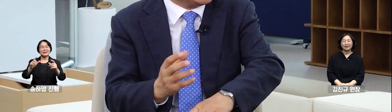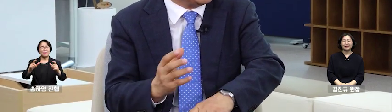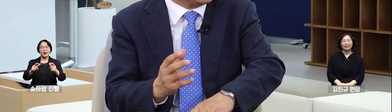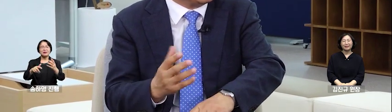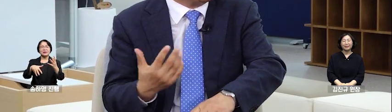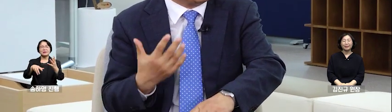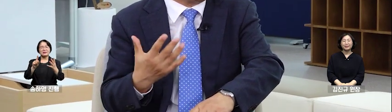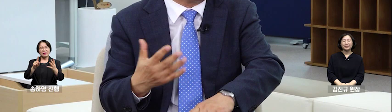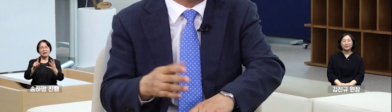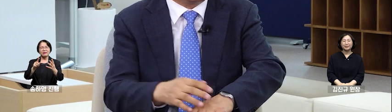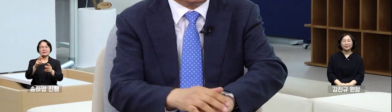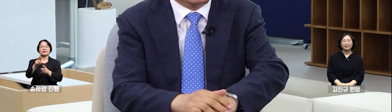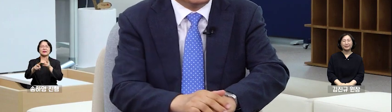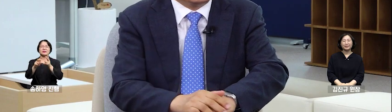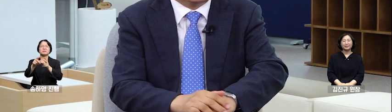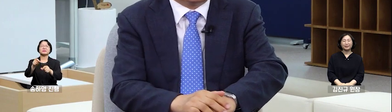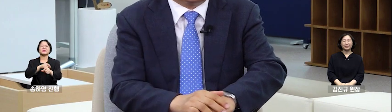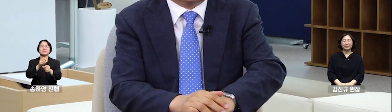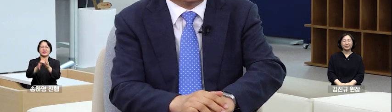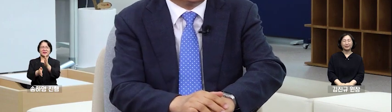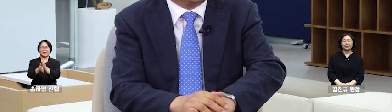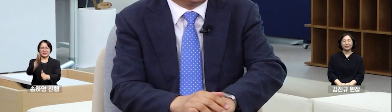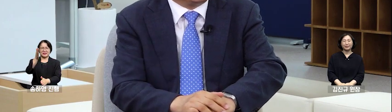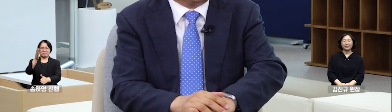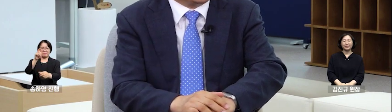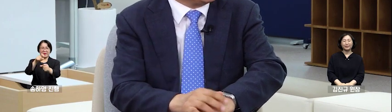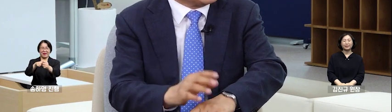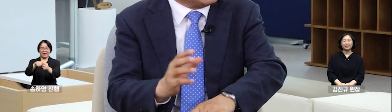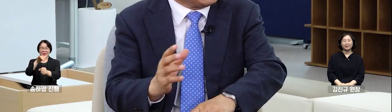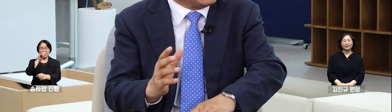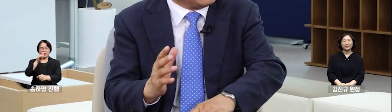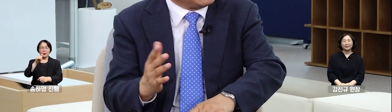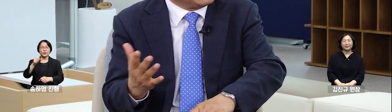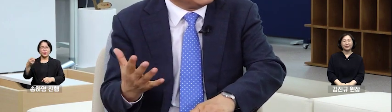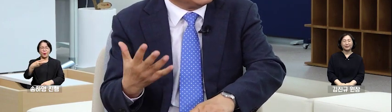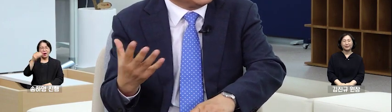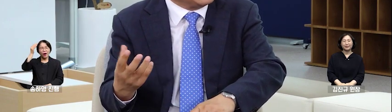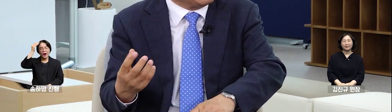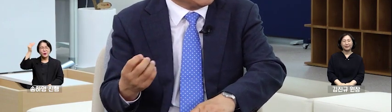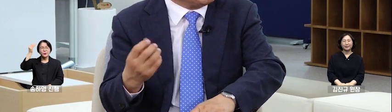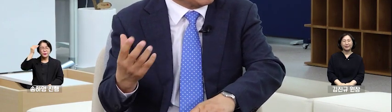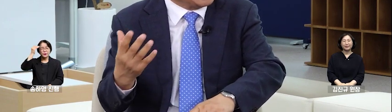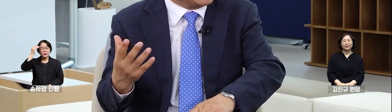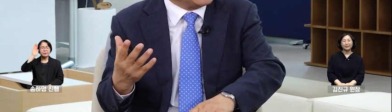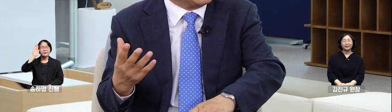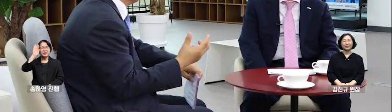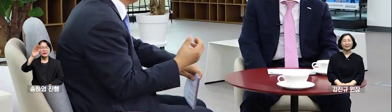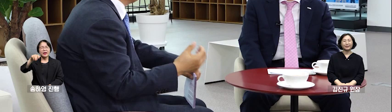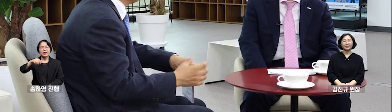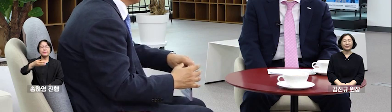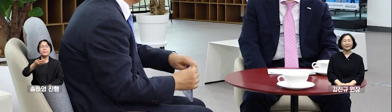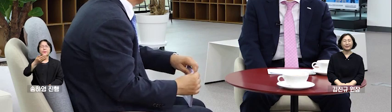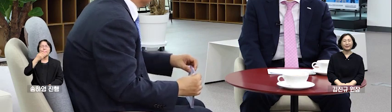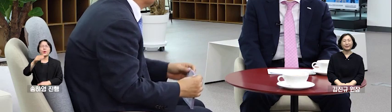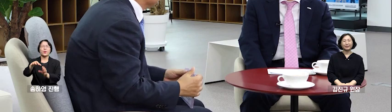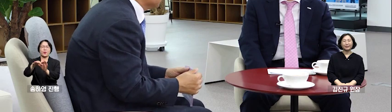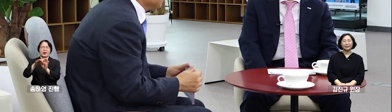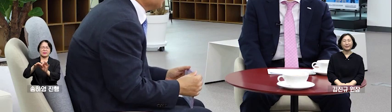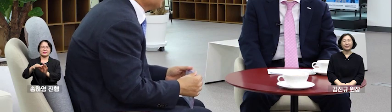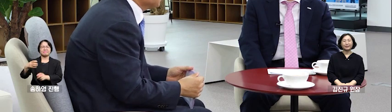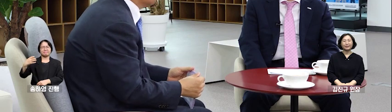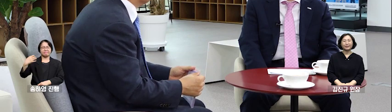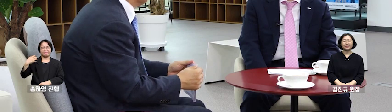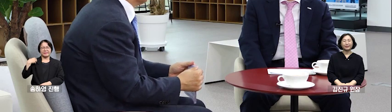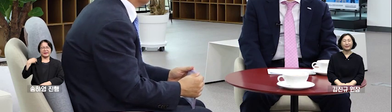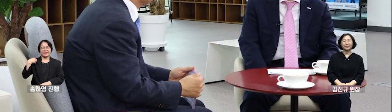특별시 이건 표방하고 있고 또 물이 남아 에 미래먹거리 일을 또 이렇게 추도 해야 될